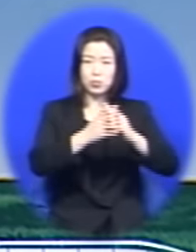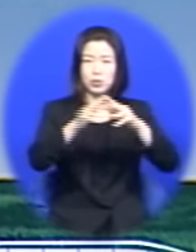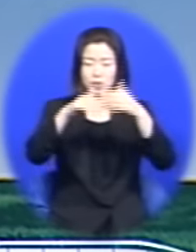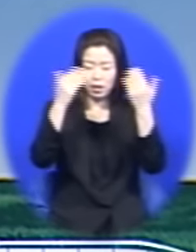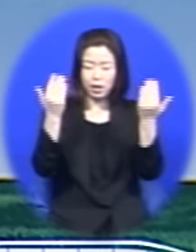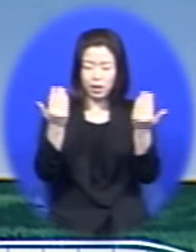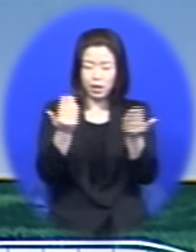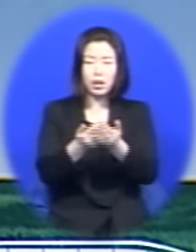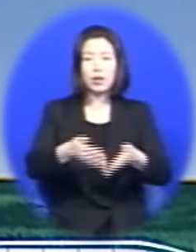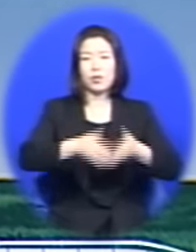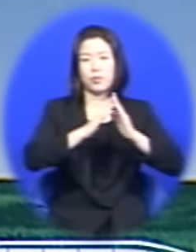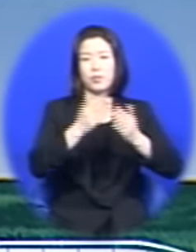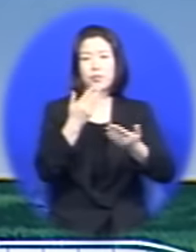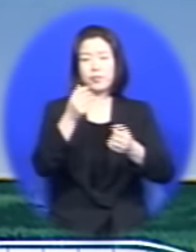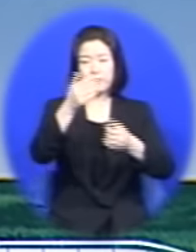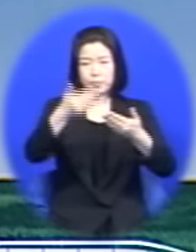지어주셨어요.